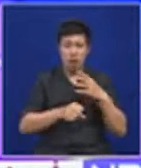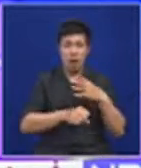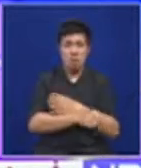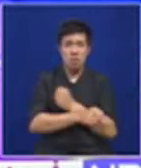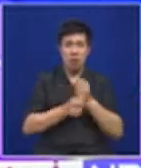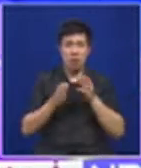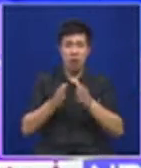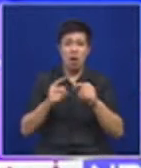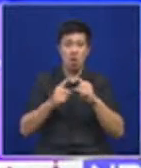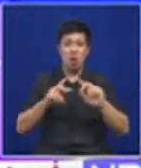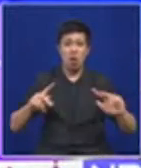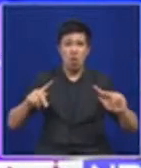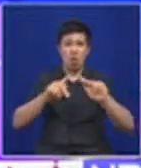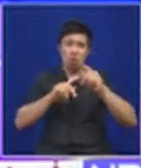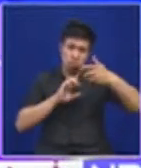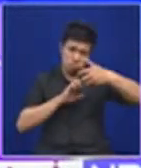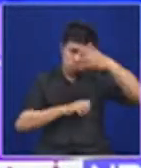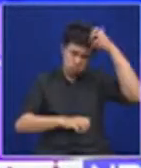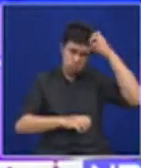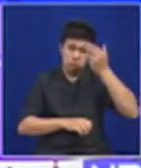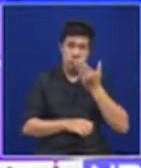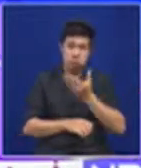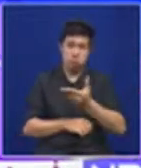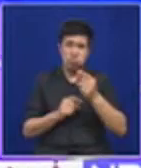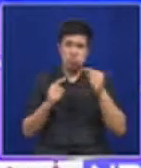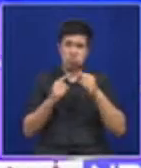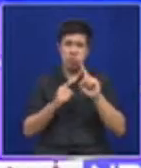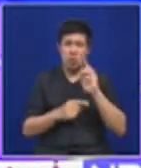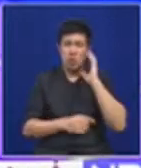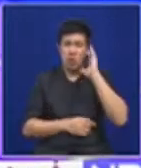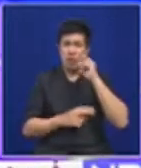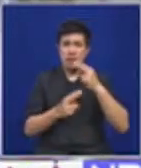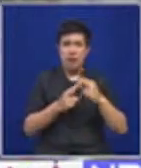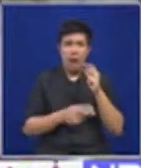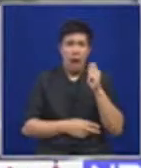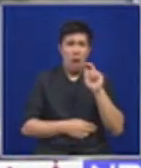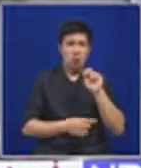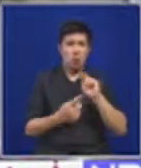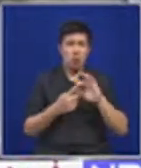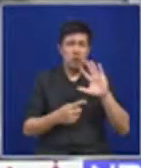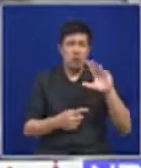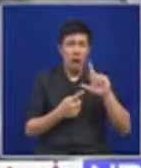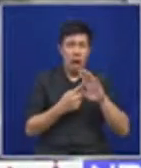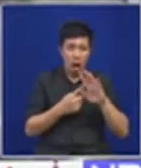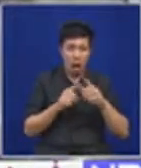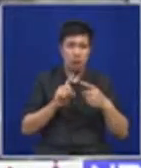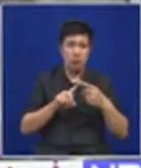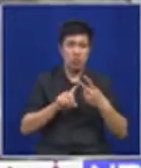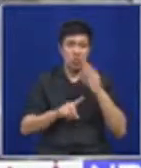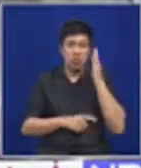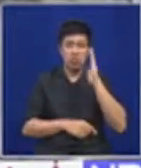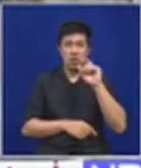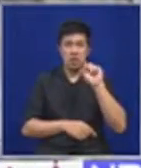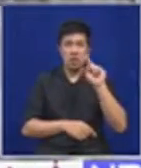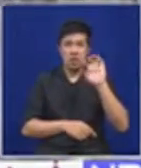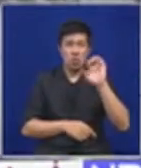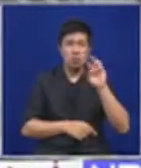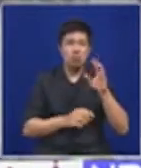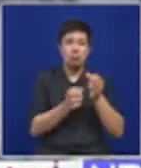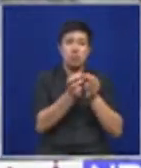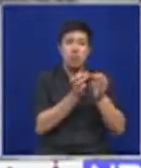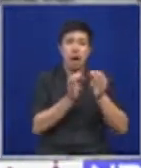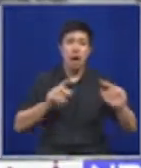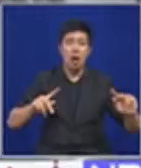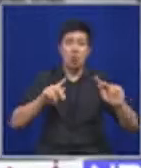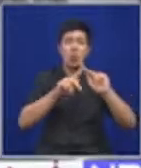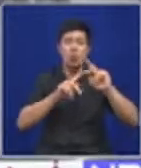ของทางกระทรวงมหาดไทยนะครับซึ่งนำโดยนายอนุชาโมคเวศแล้วก็นายศิวะแสงมณีนะครับที่ปรึกษารัฐมนตรีว่าการก